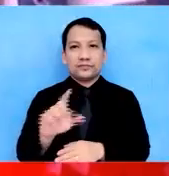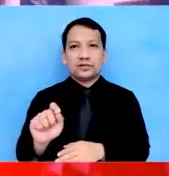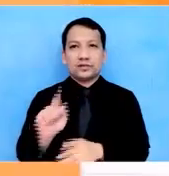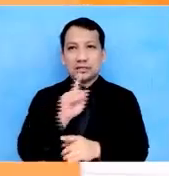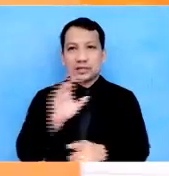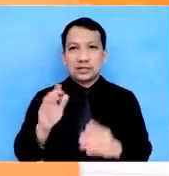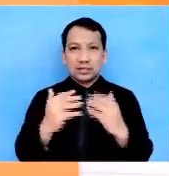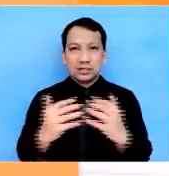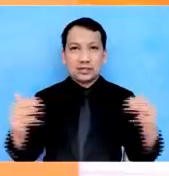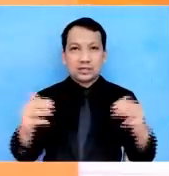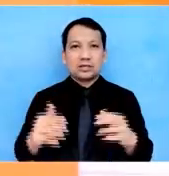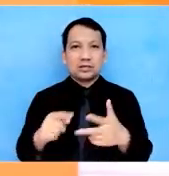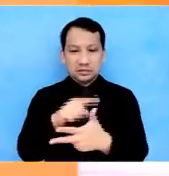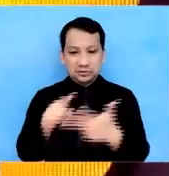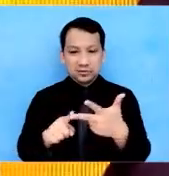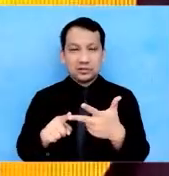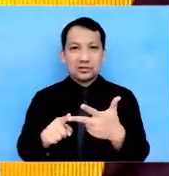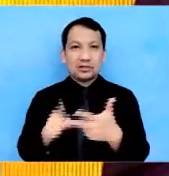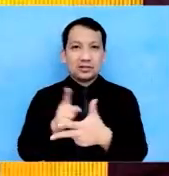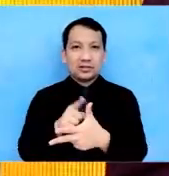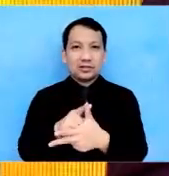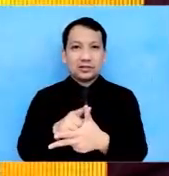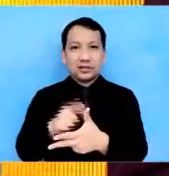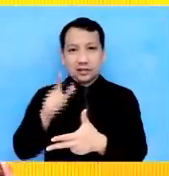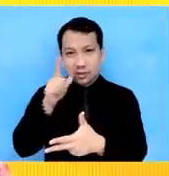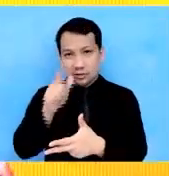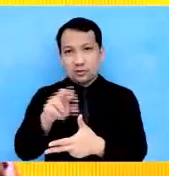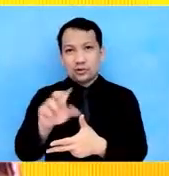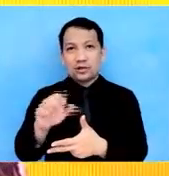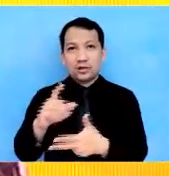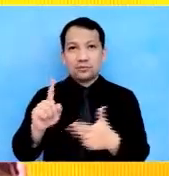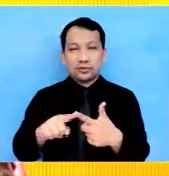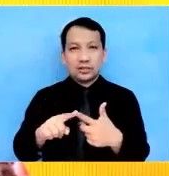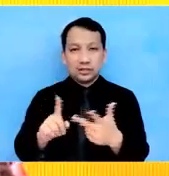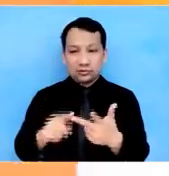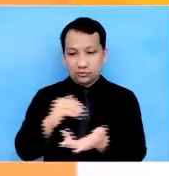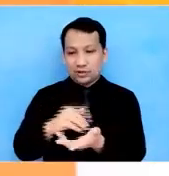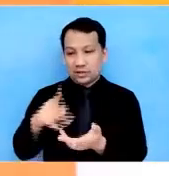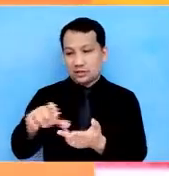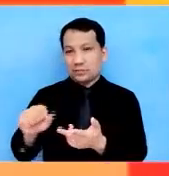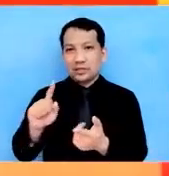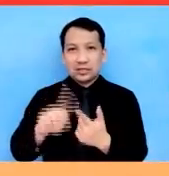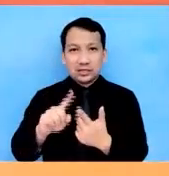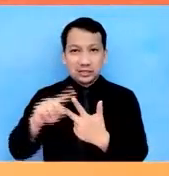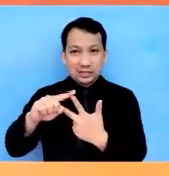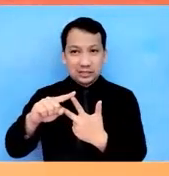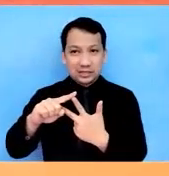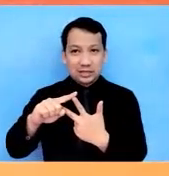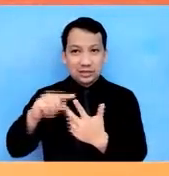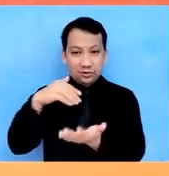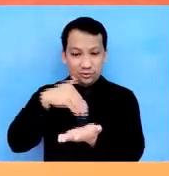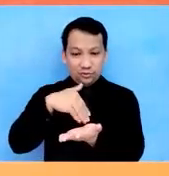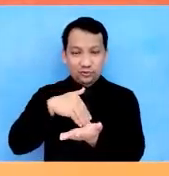promising lineup ng trio tagapayo na sina Attorney Lorna Capunan, Doktora Camille Garcia, at Dr.